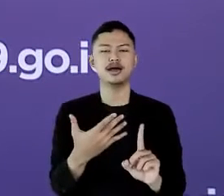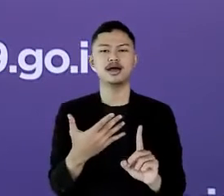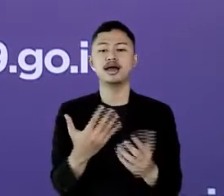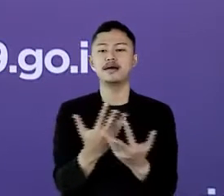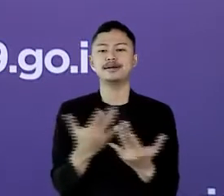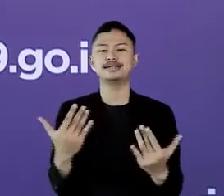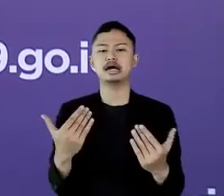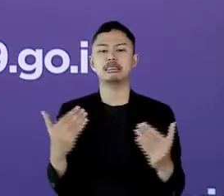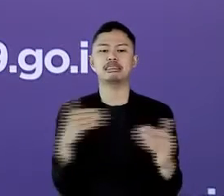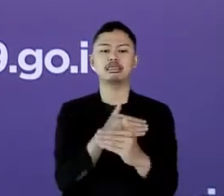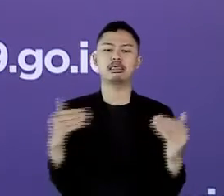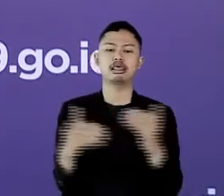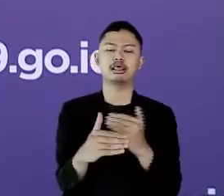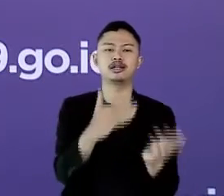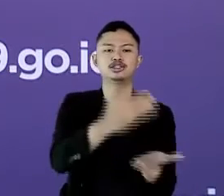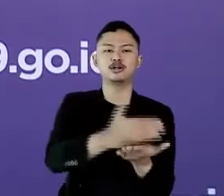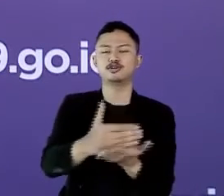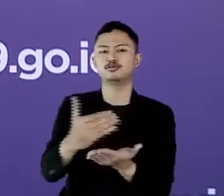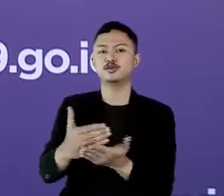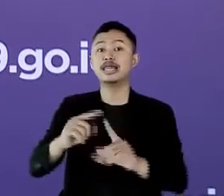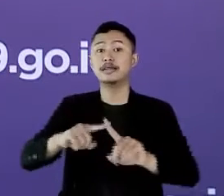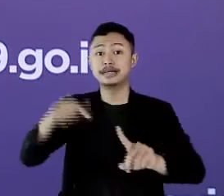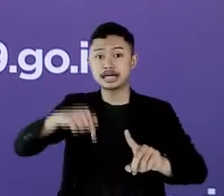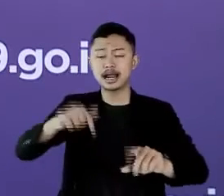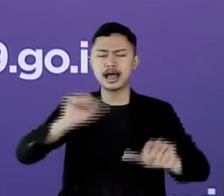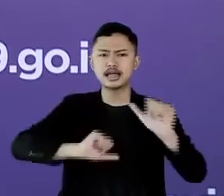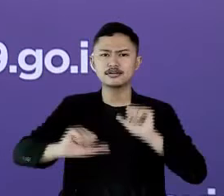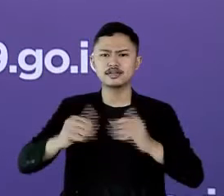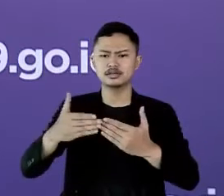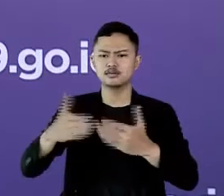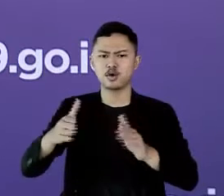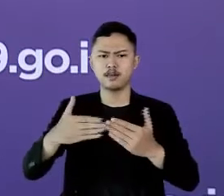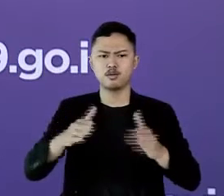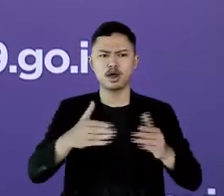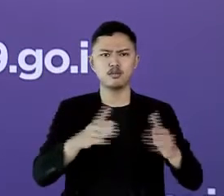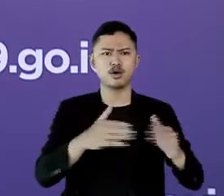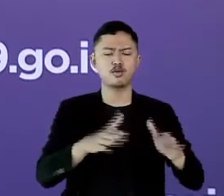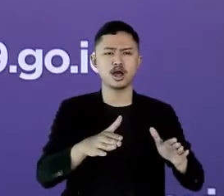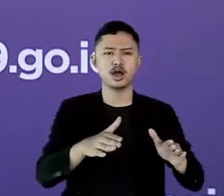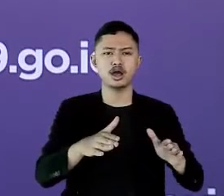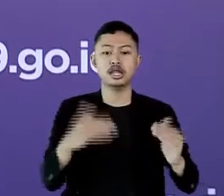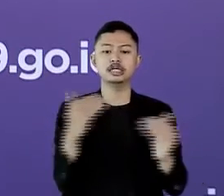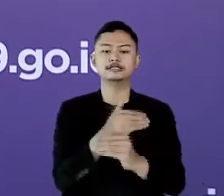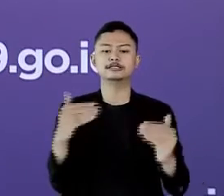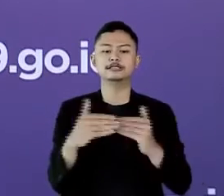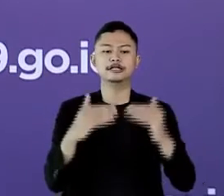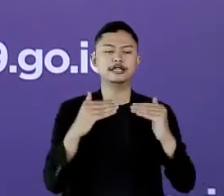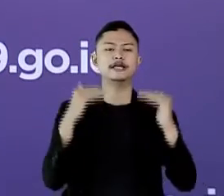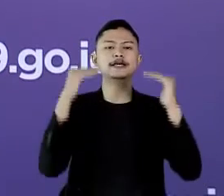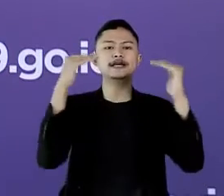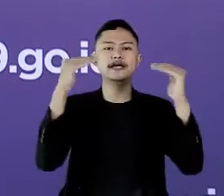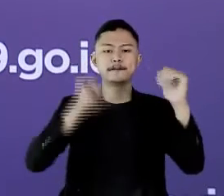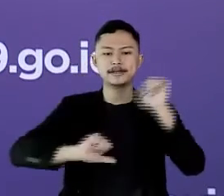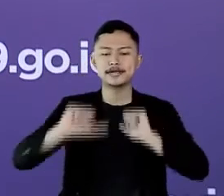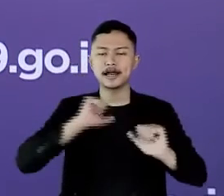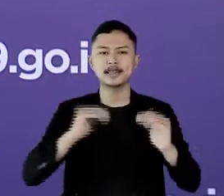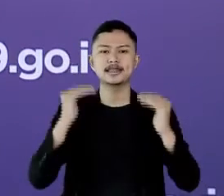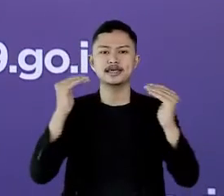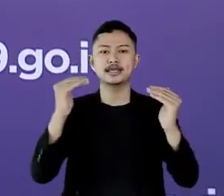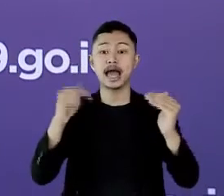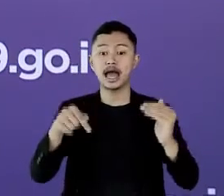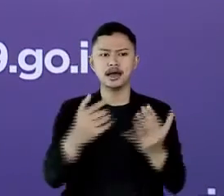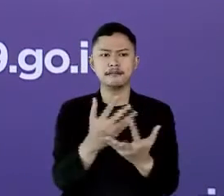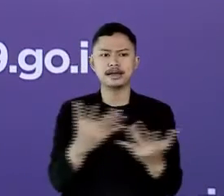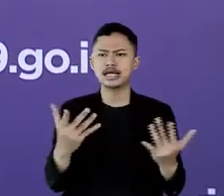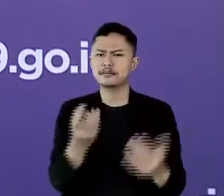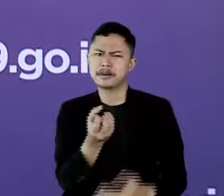efek perburukan pandemi. Namun seiring dengan dibukanya aktivitas sosial dari masyarakat, mobilitas kembali meningkat dan ada kecenderungan balas dendam.